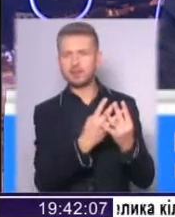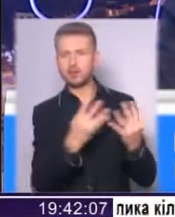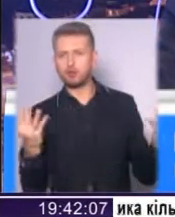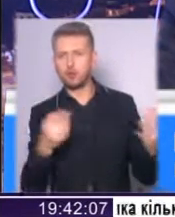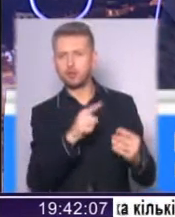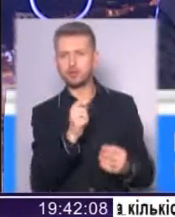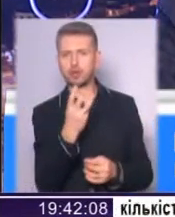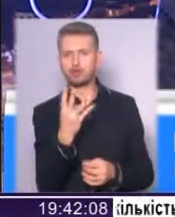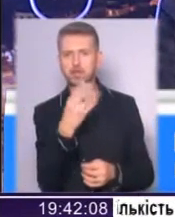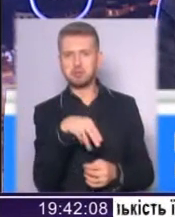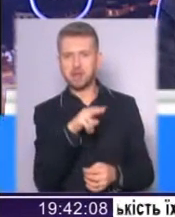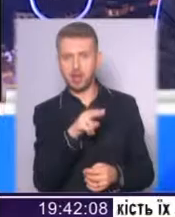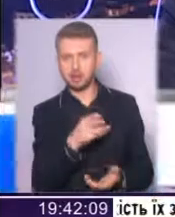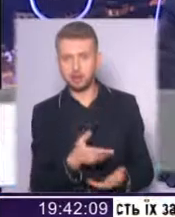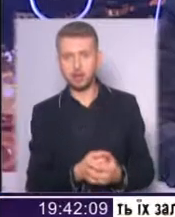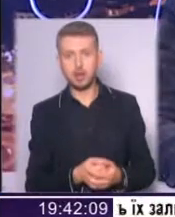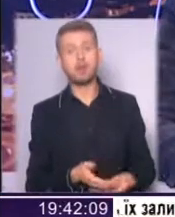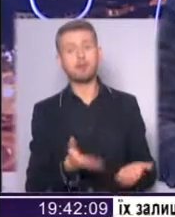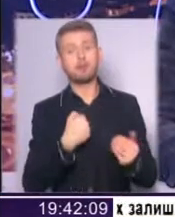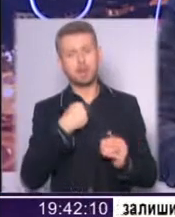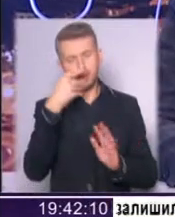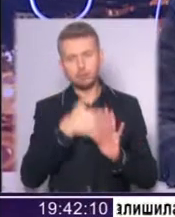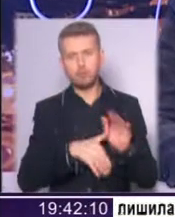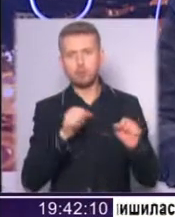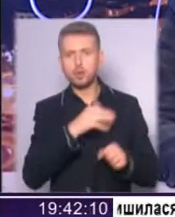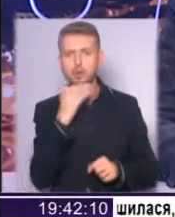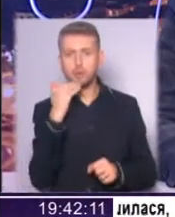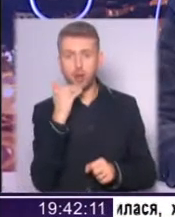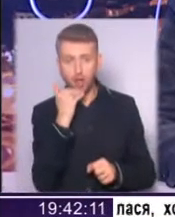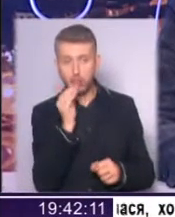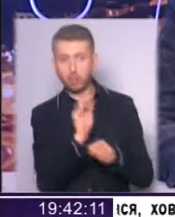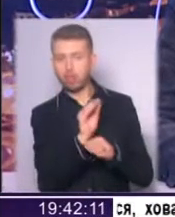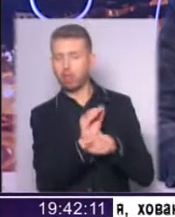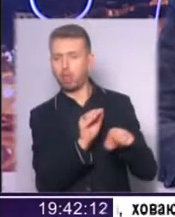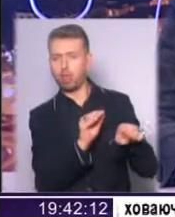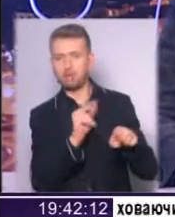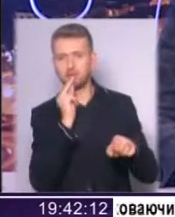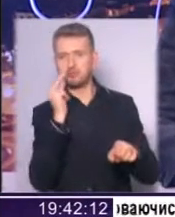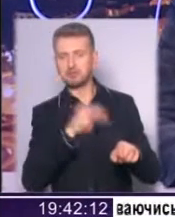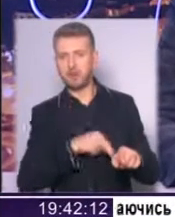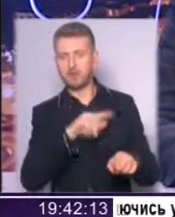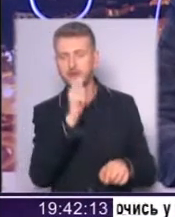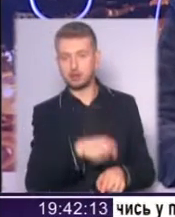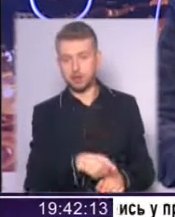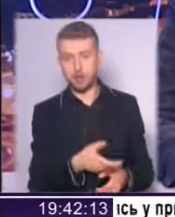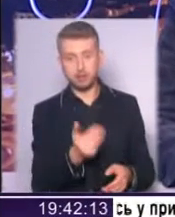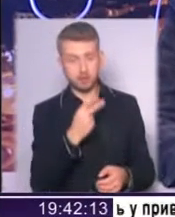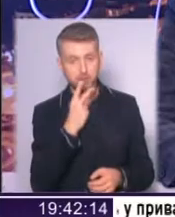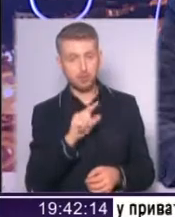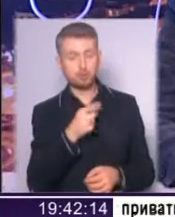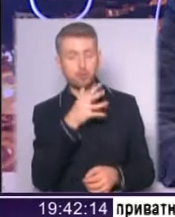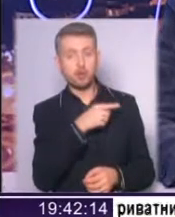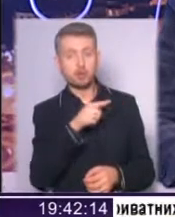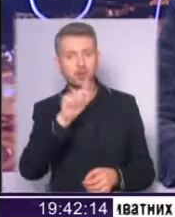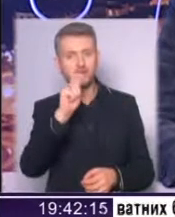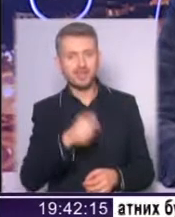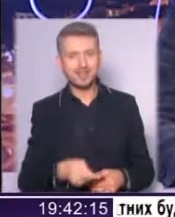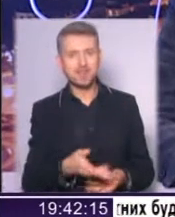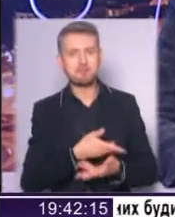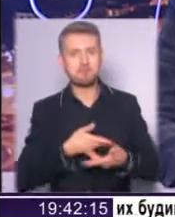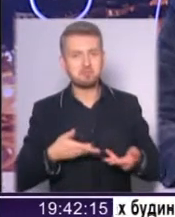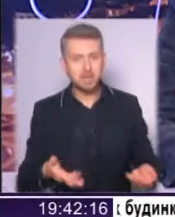якийсь фактор. Але ну, можна щось писати на війну. Ми два роки маємо війну. Ми пам'ятаємо, як вже уряд побудував